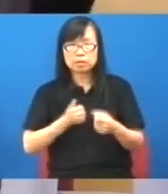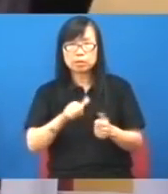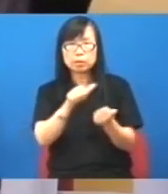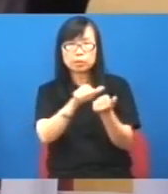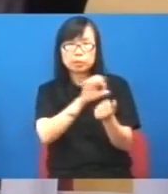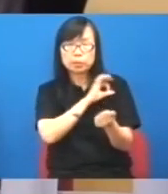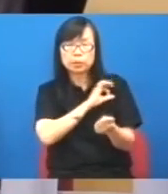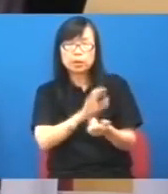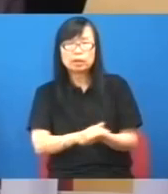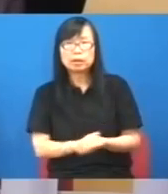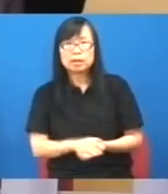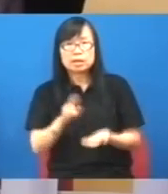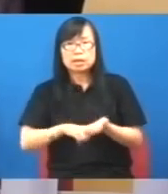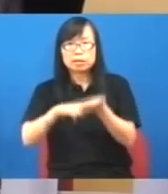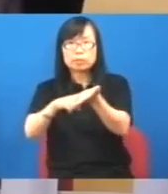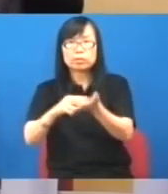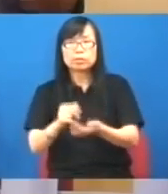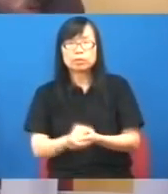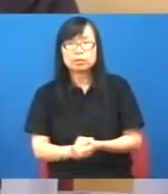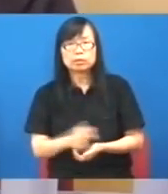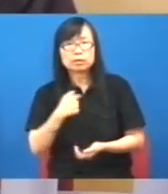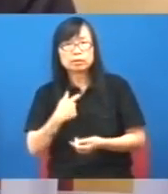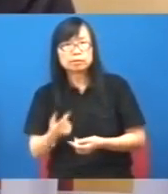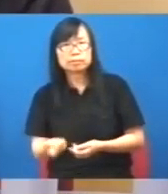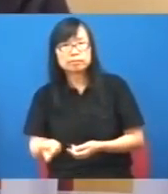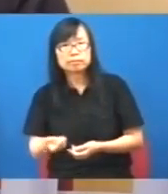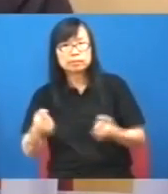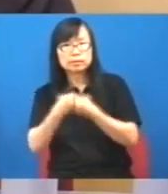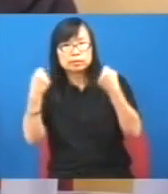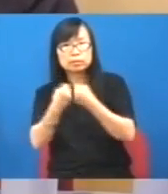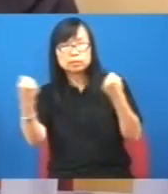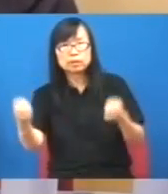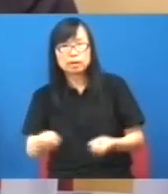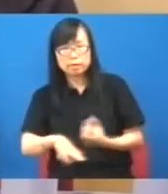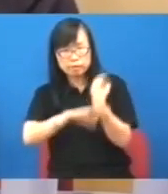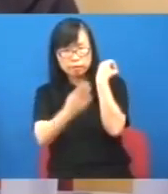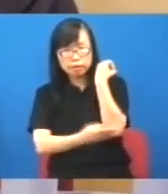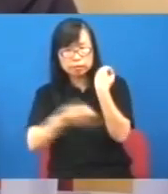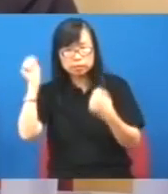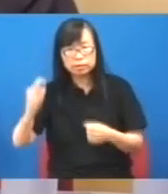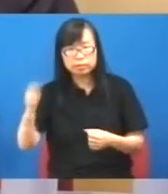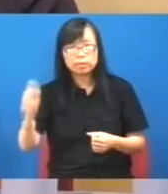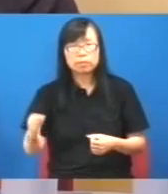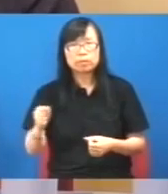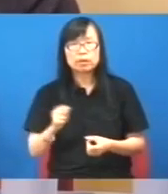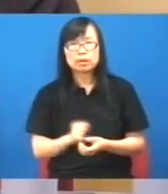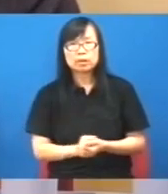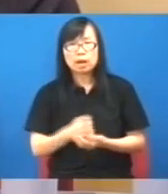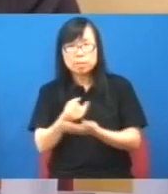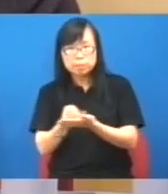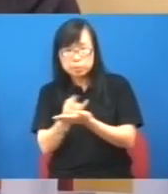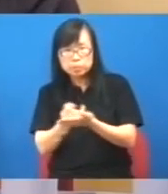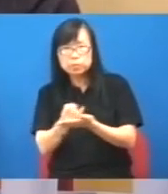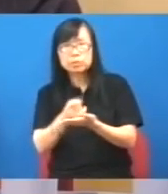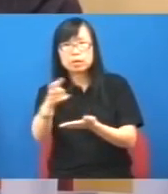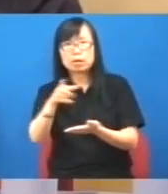個信俾佢，佢亦都挑戰佢就話，其實喺法官審案嘅時候，就做判決之前咧，